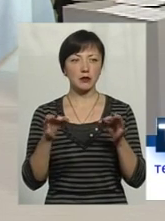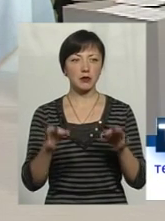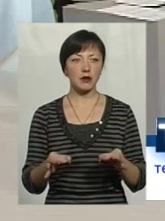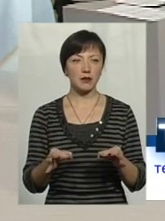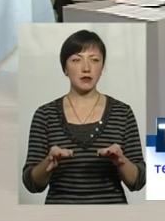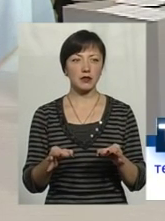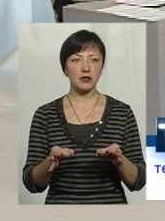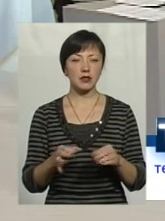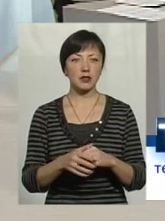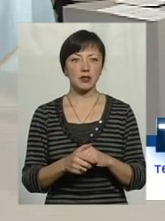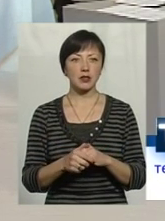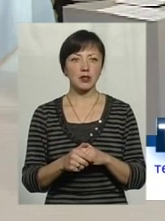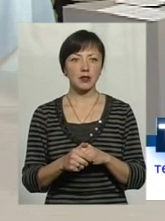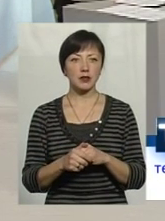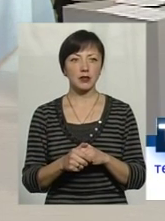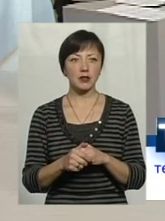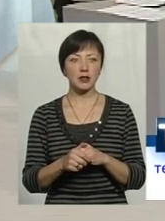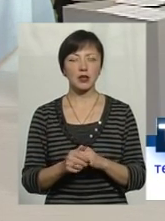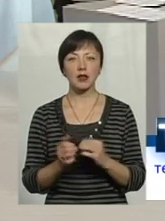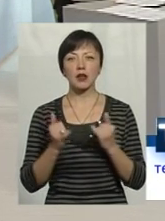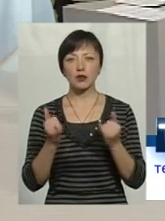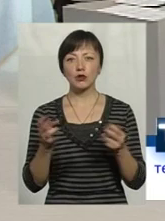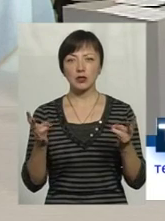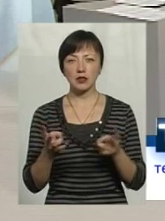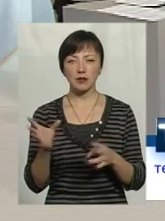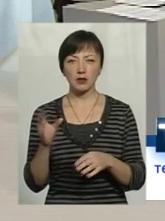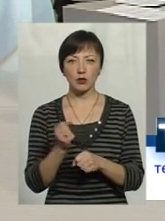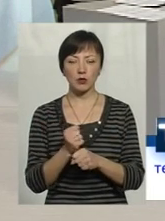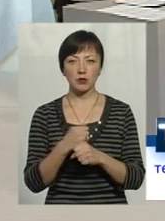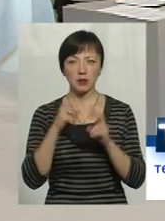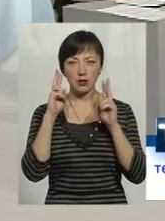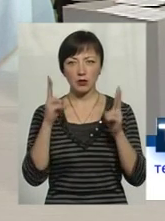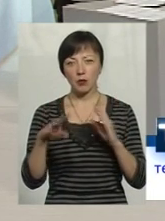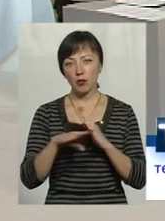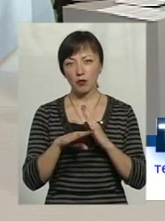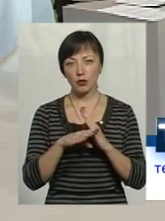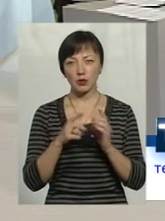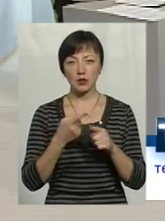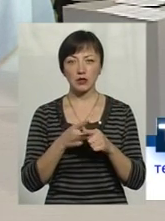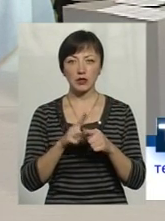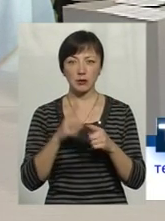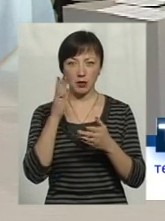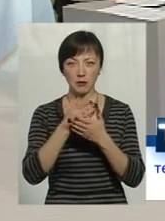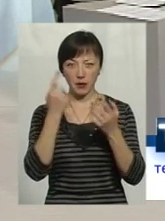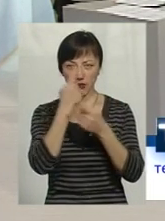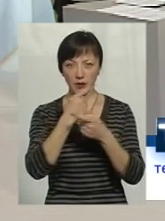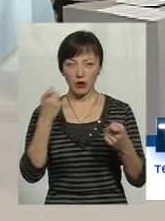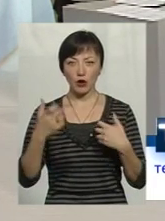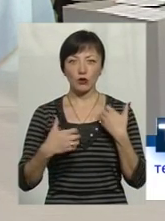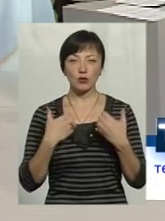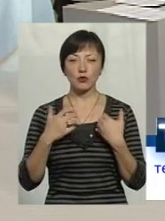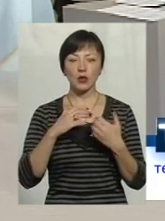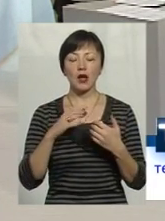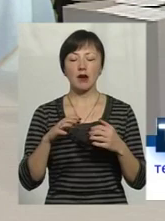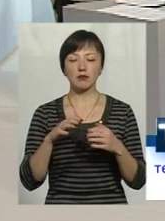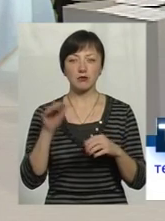що ті люди гинули, куди вони, для чого це все робилось, ми не знаємо. Може, ви поможете це спрямий ефір, розрухати наше власне